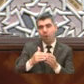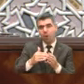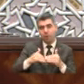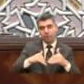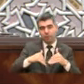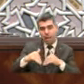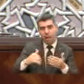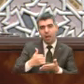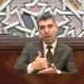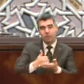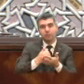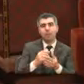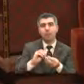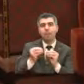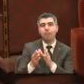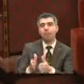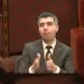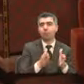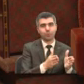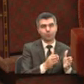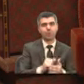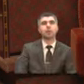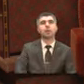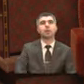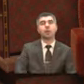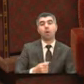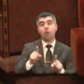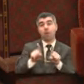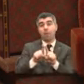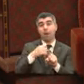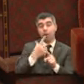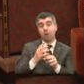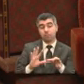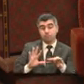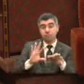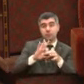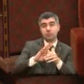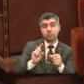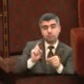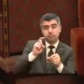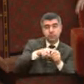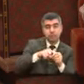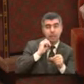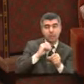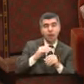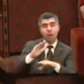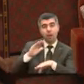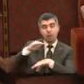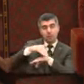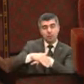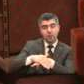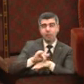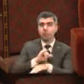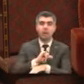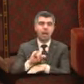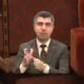اخر، هذه القضيه ديال الربط مع السد، مادام مازال ما كاينش المشروع ما يمكن ليناش يعني ننتقدوا المكتب الوطني.